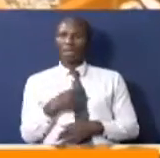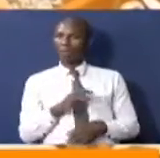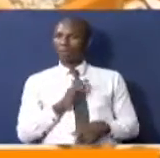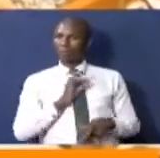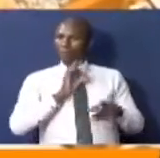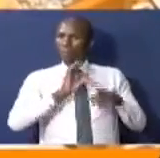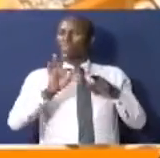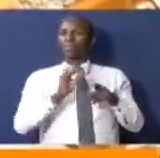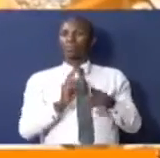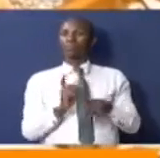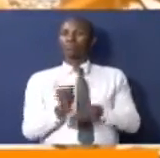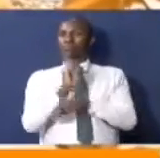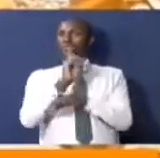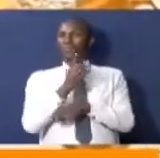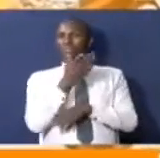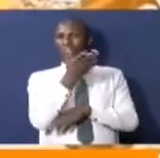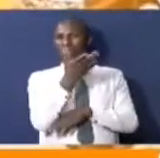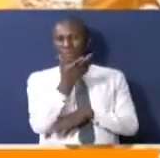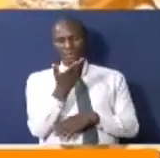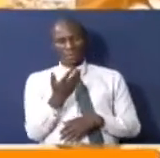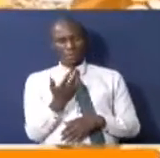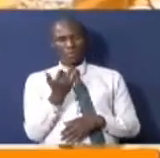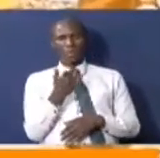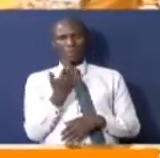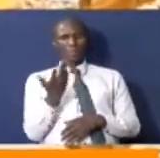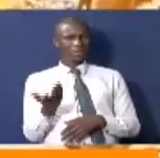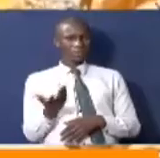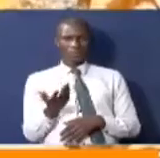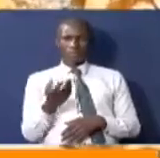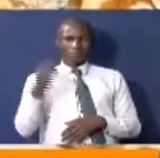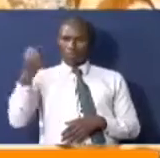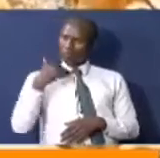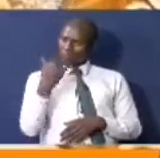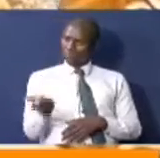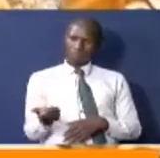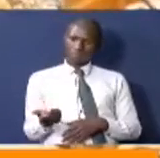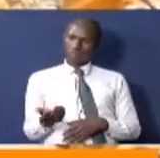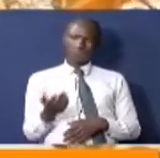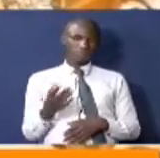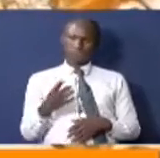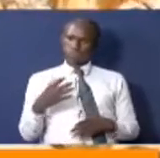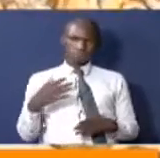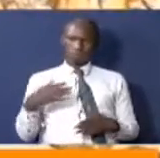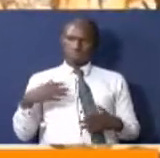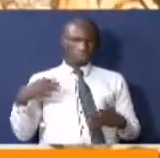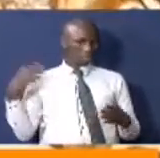kendo ikiwaka kwa sababu hakuna stima. Stima imeenda.